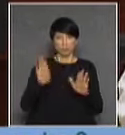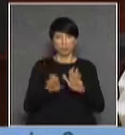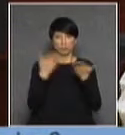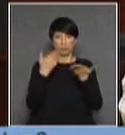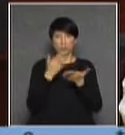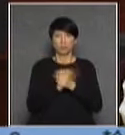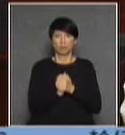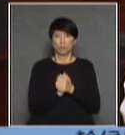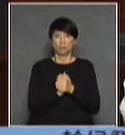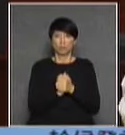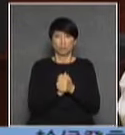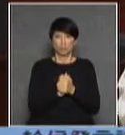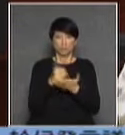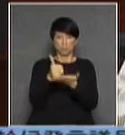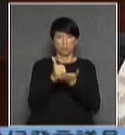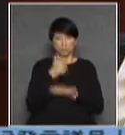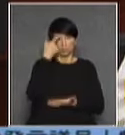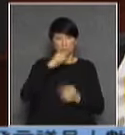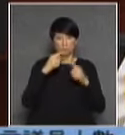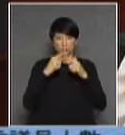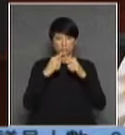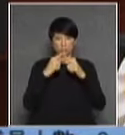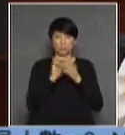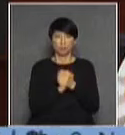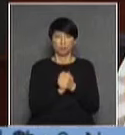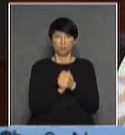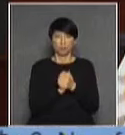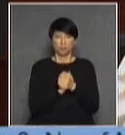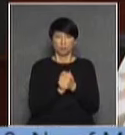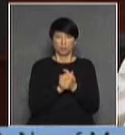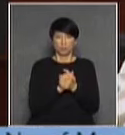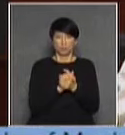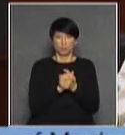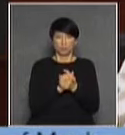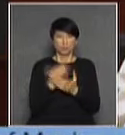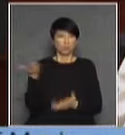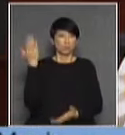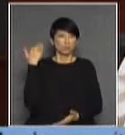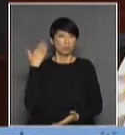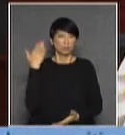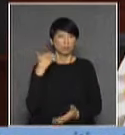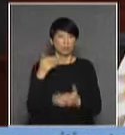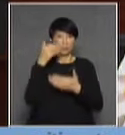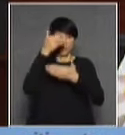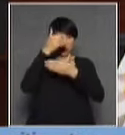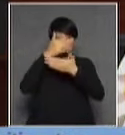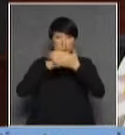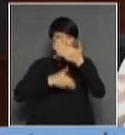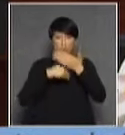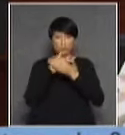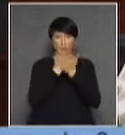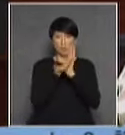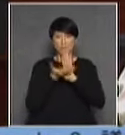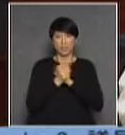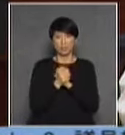工的薪酬呢是相對地是偏低，同埋比過去來講呢是偏低的。咁而